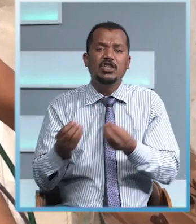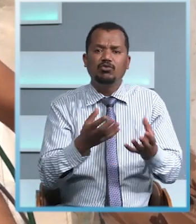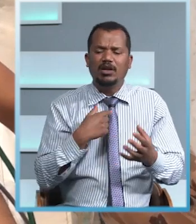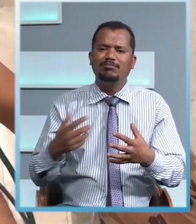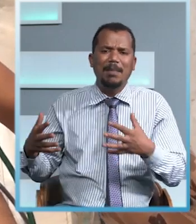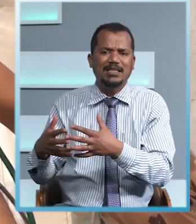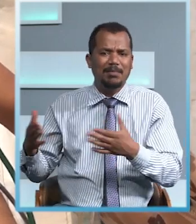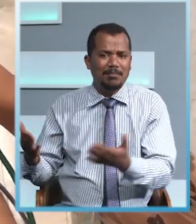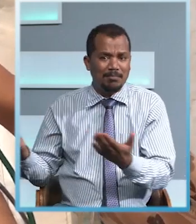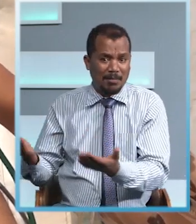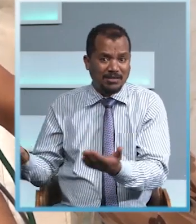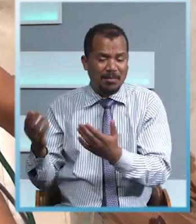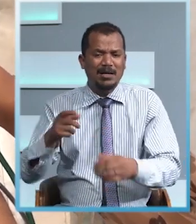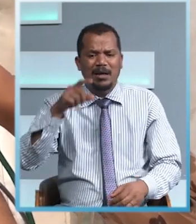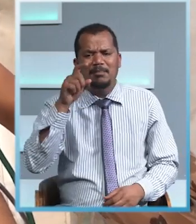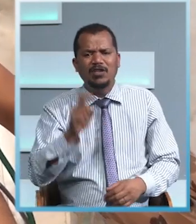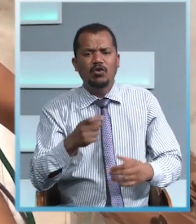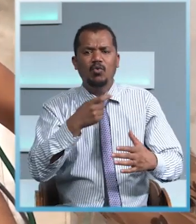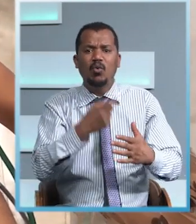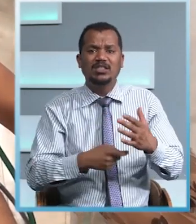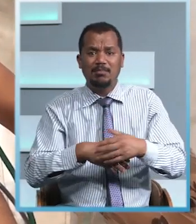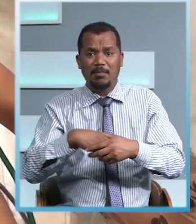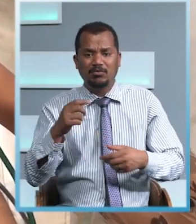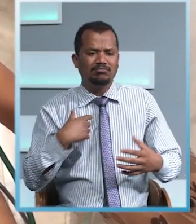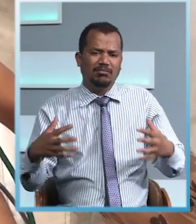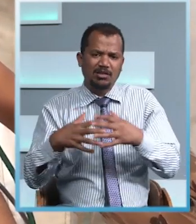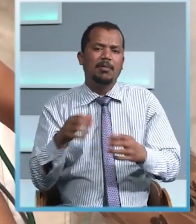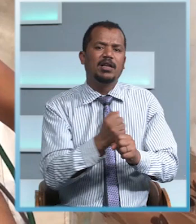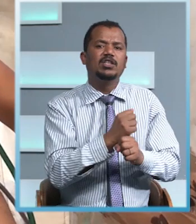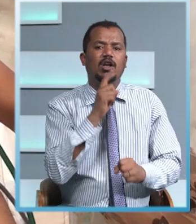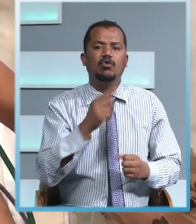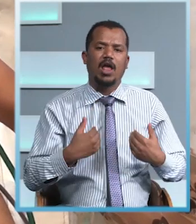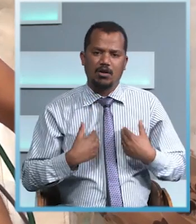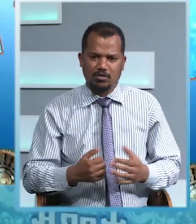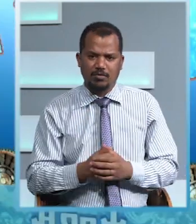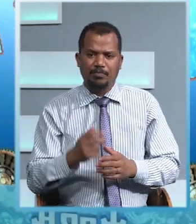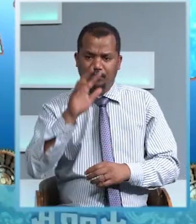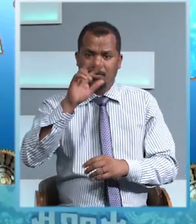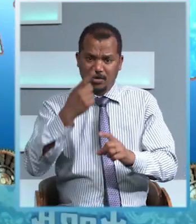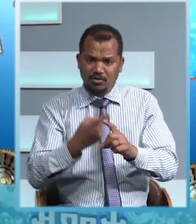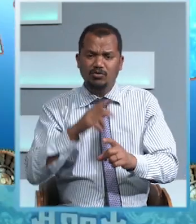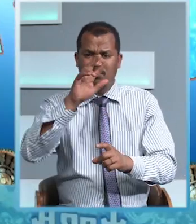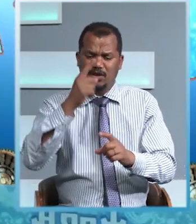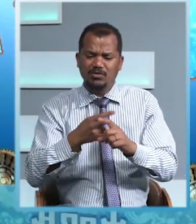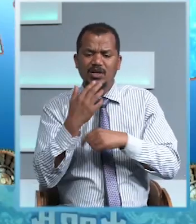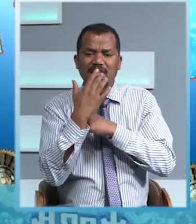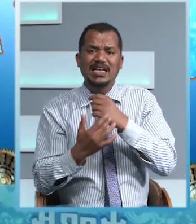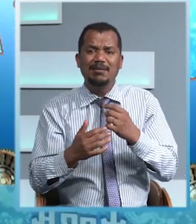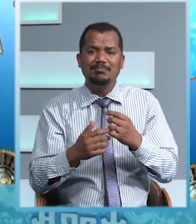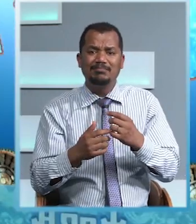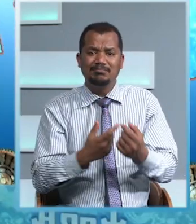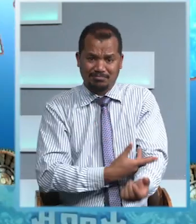ልገሳ እንዲያደርጉ በማስተባበርና የሚያስፈልገውንም ኮስቶችን በማውጣት አስተባብሬ እየሰራው ነው ያለሁት በየሶስት ወሩ